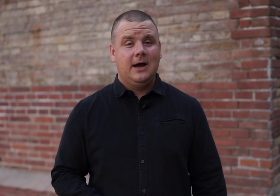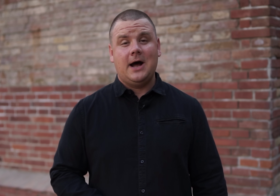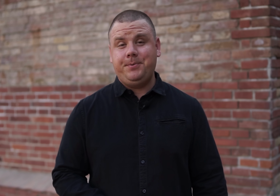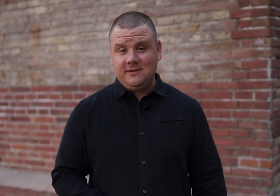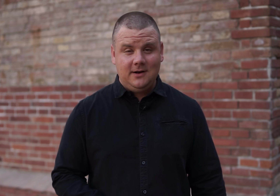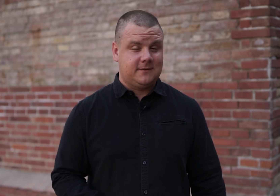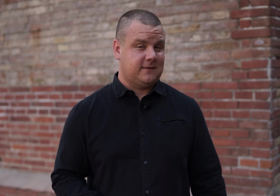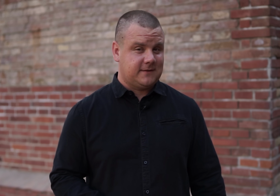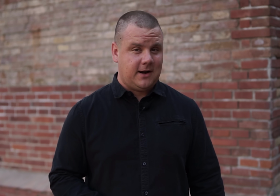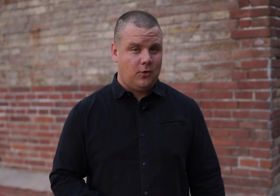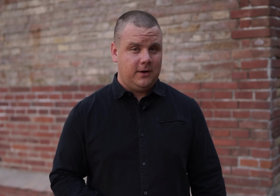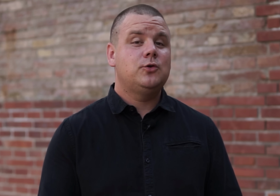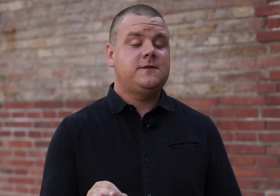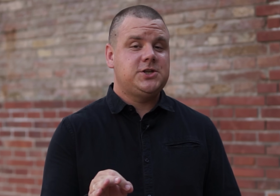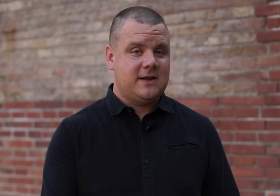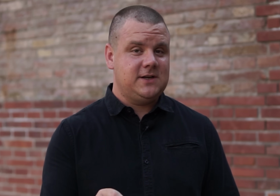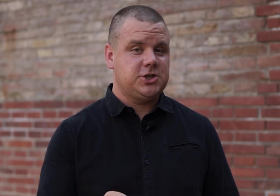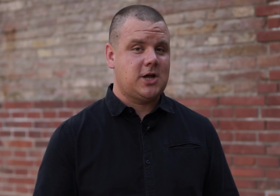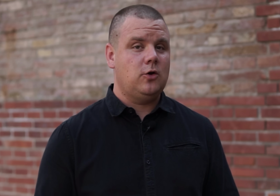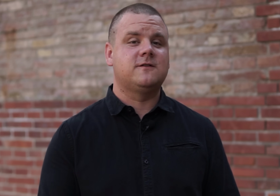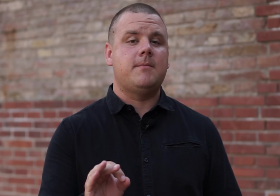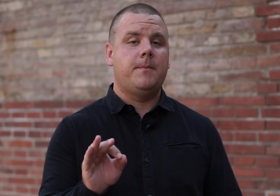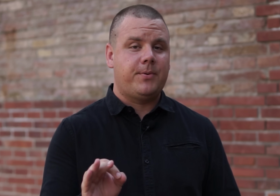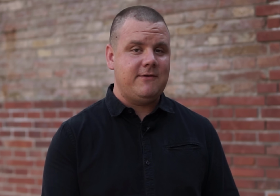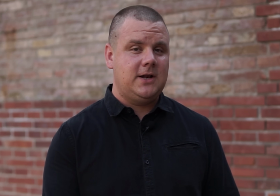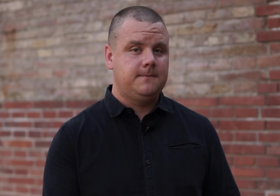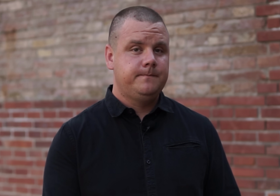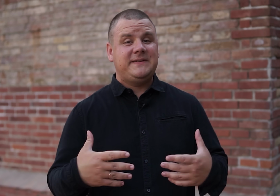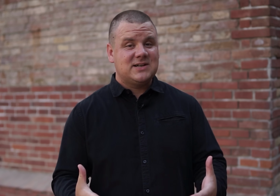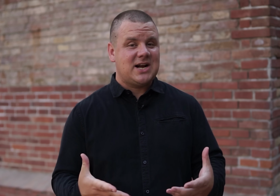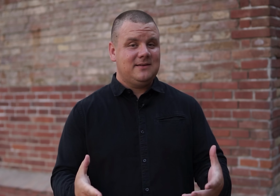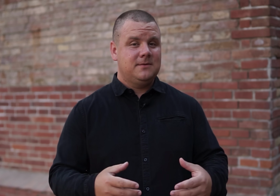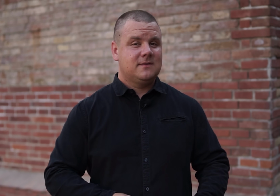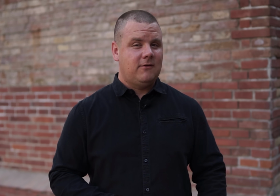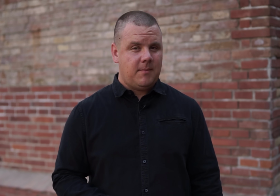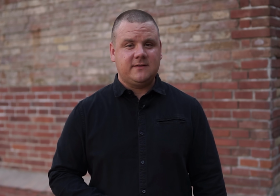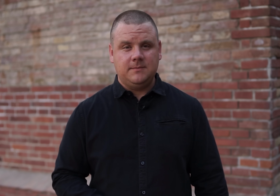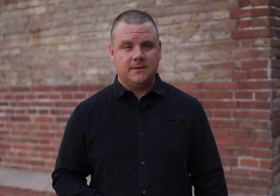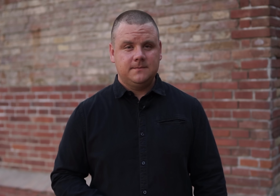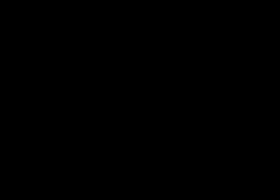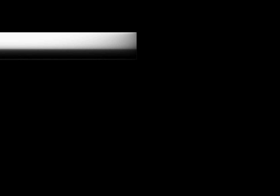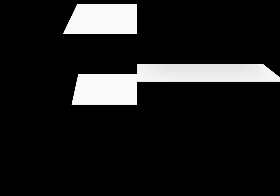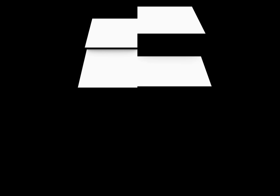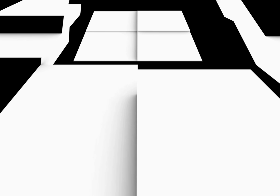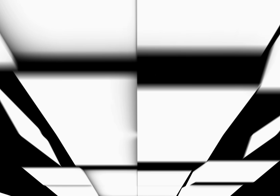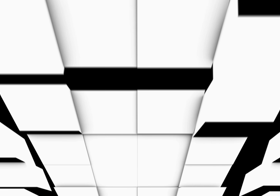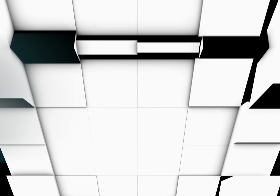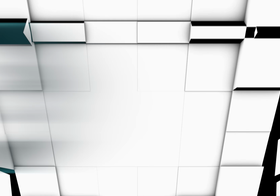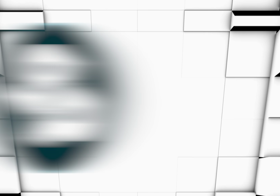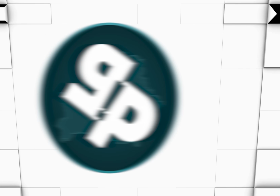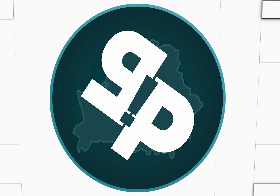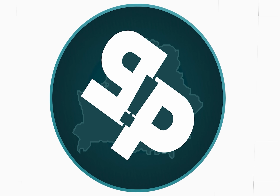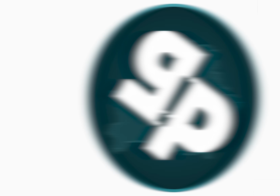общем-то, определился со стороной. Но сейчас я считаю самым правильным поддержать слова Максима.